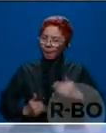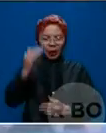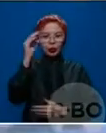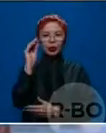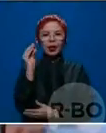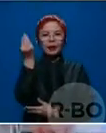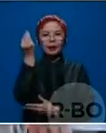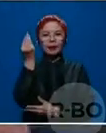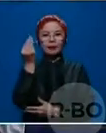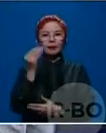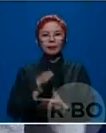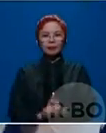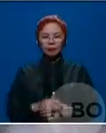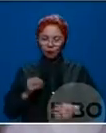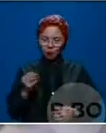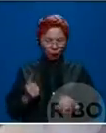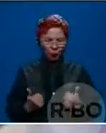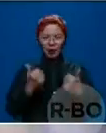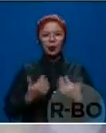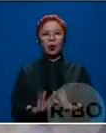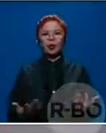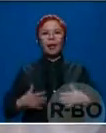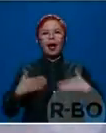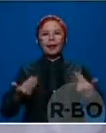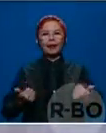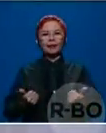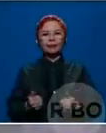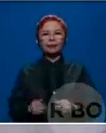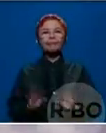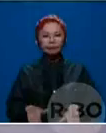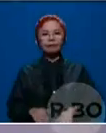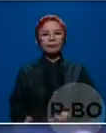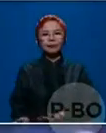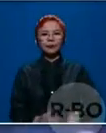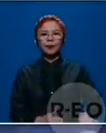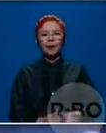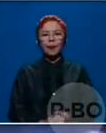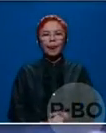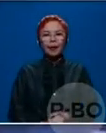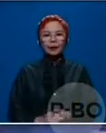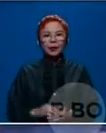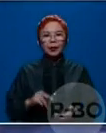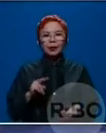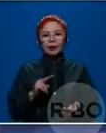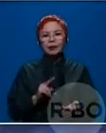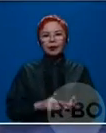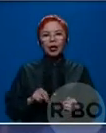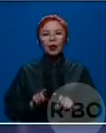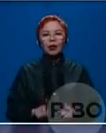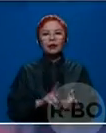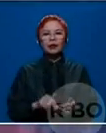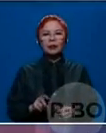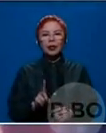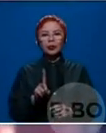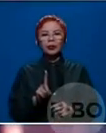bahagia warganya Berikutnya saya berikan kesempatan kepada paslon 1 untuk menanggapi